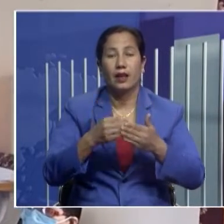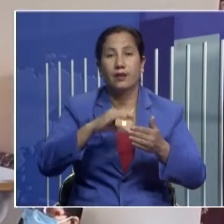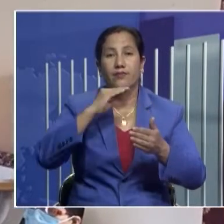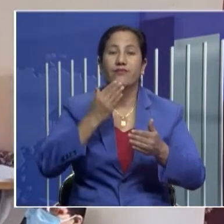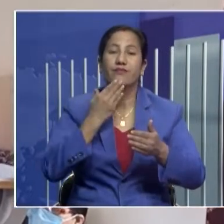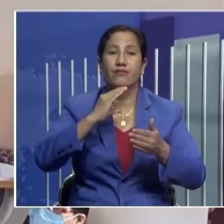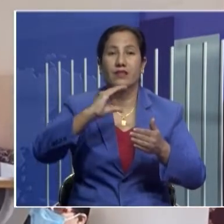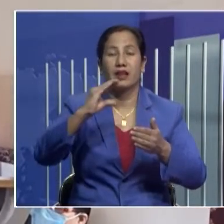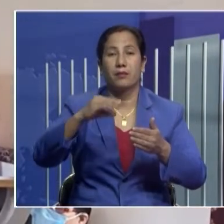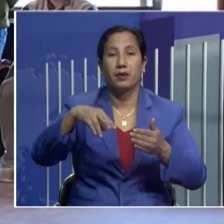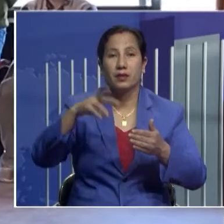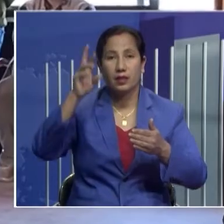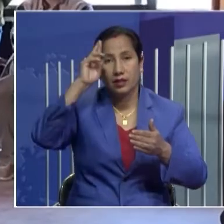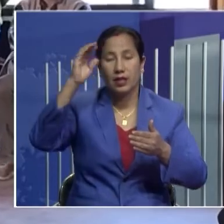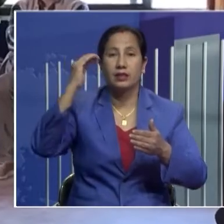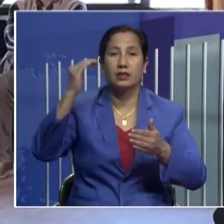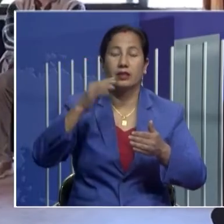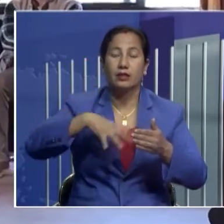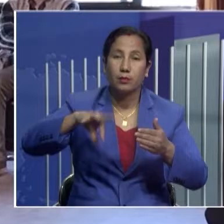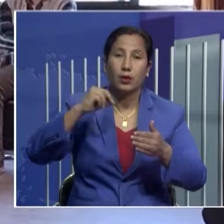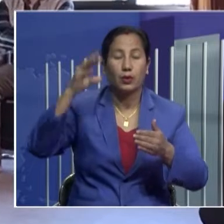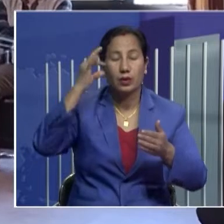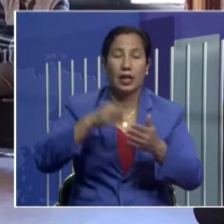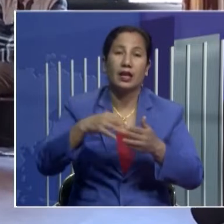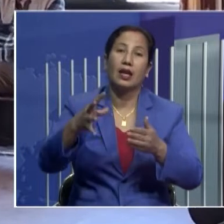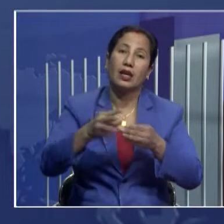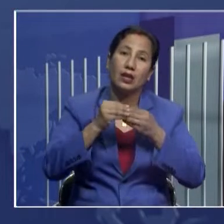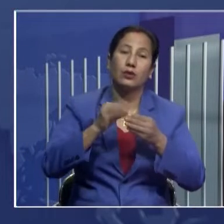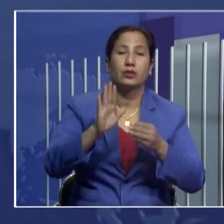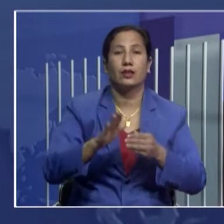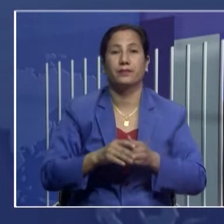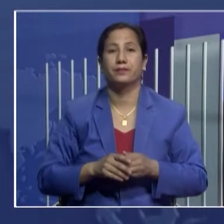तथा प्रतिनिधिको धारणा लिइरहेको छ।